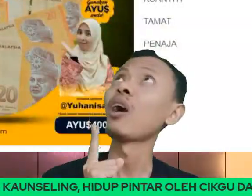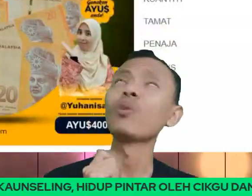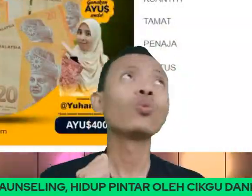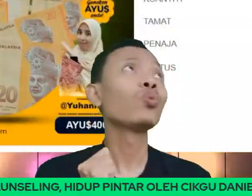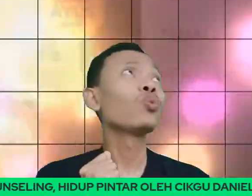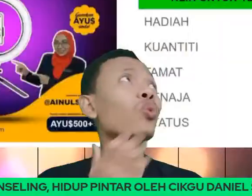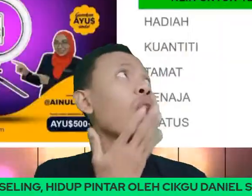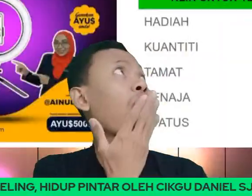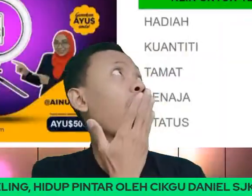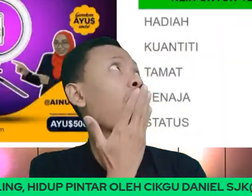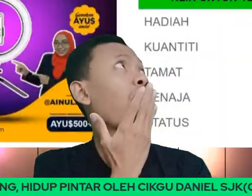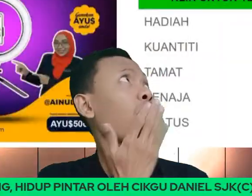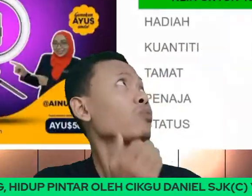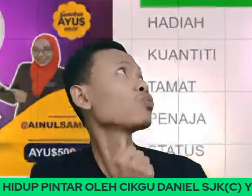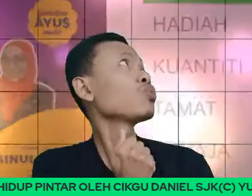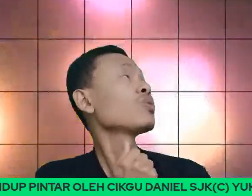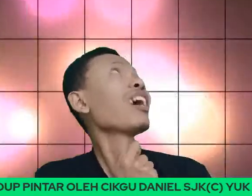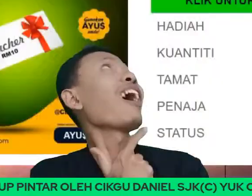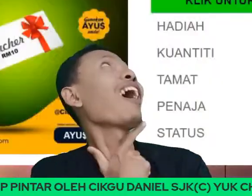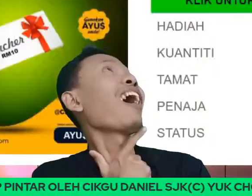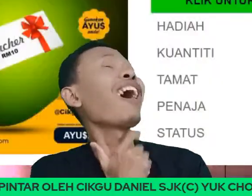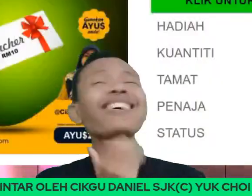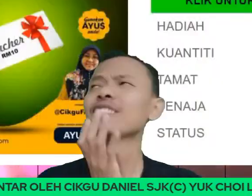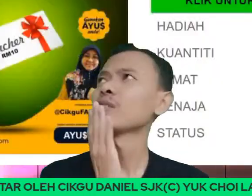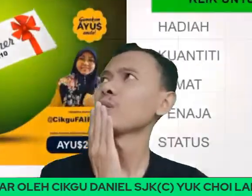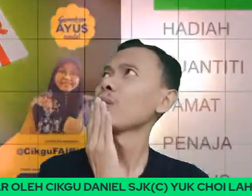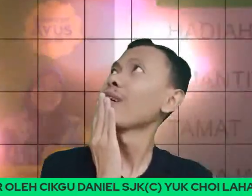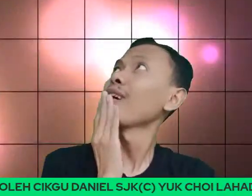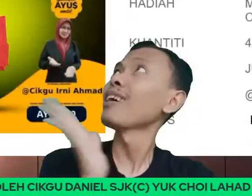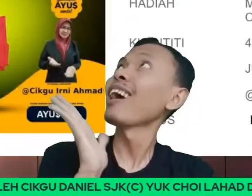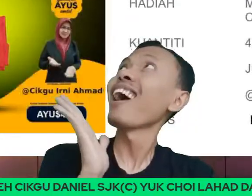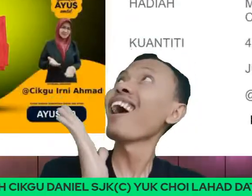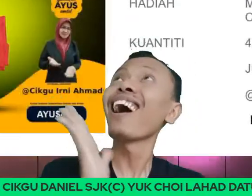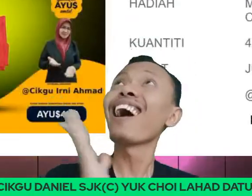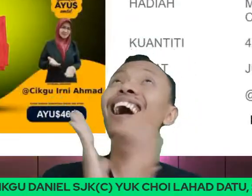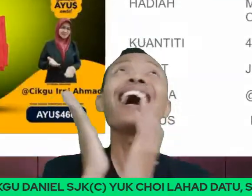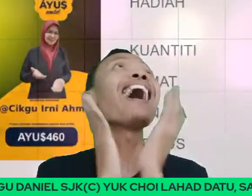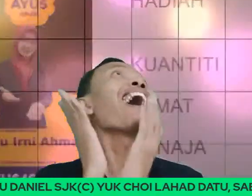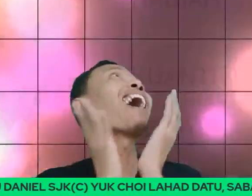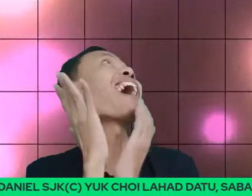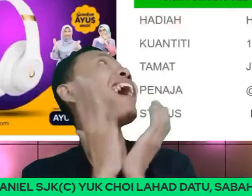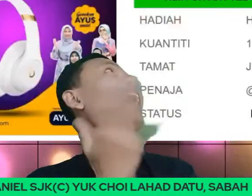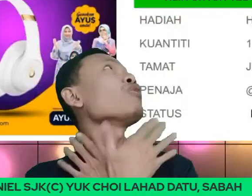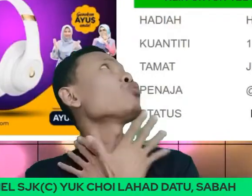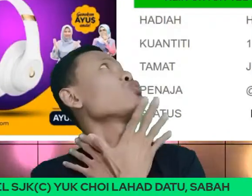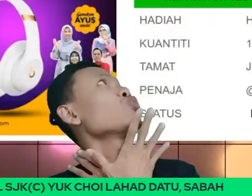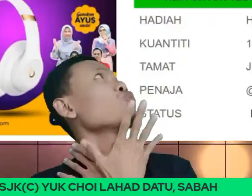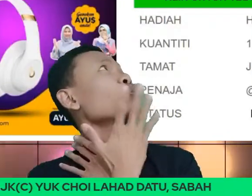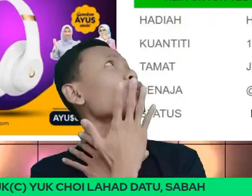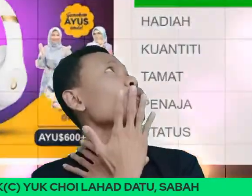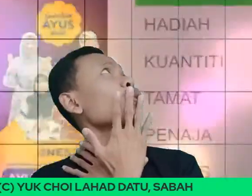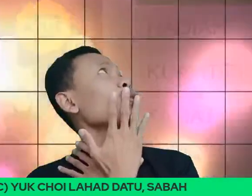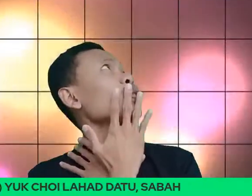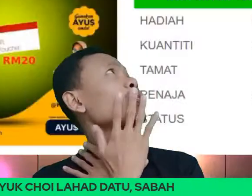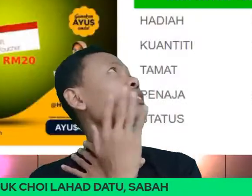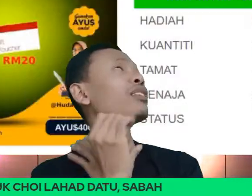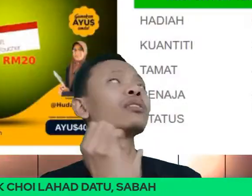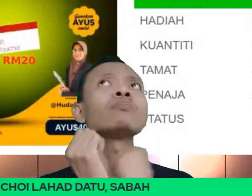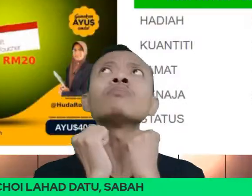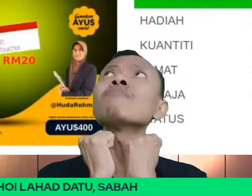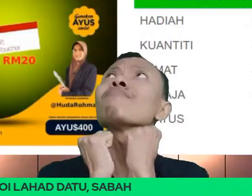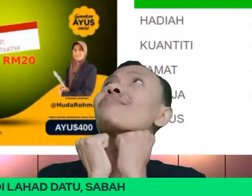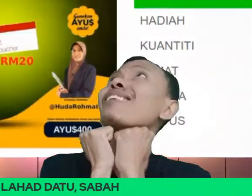Wow gini Academy yutube mengambil inisiatif baru Dina memberikan hadiah-hadiah ini secara